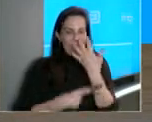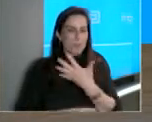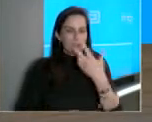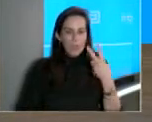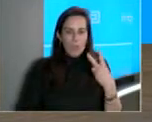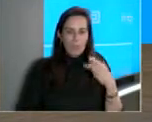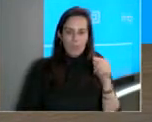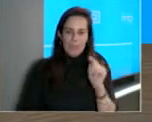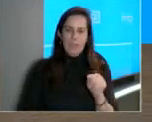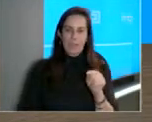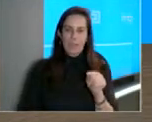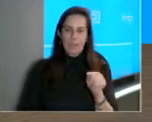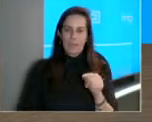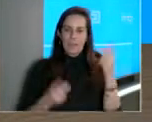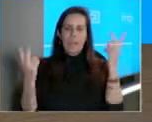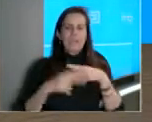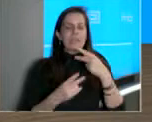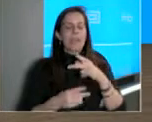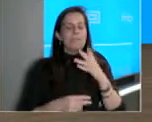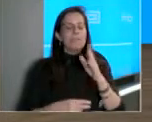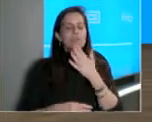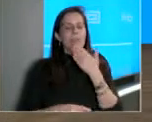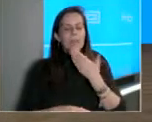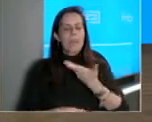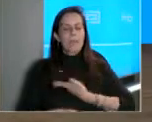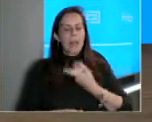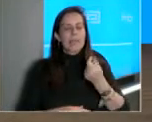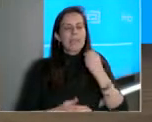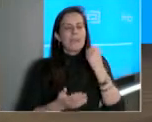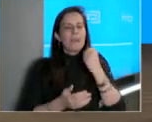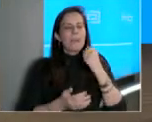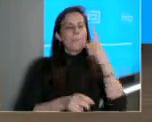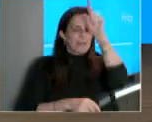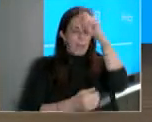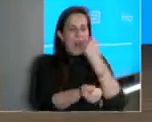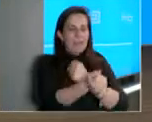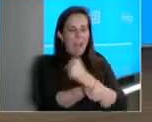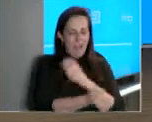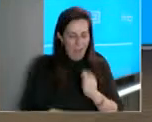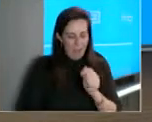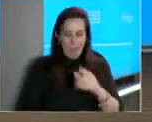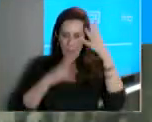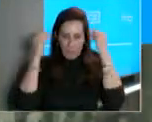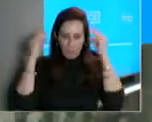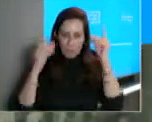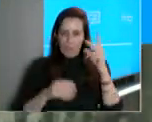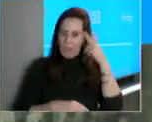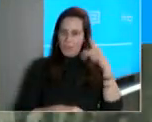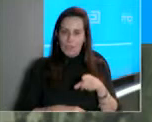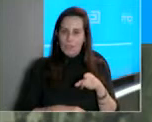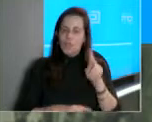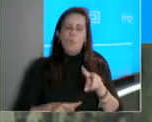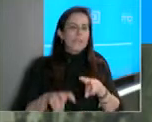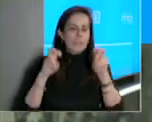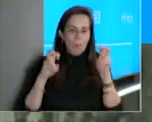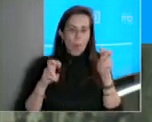כשב-1952 מדובר על הסכם השילומים, שישראל תקבל כספים מגרמניה, שבן גוריון הבין שזאת יש פה